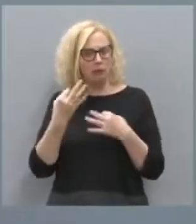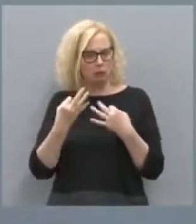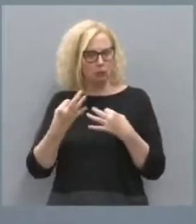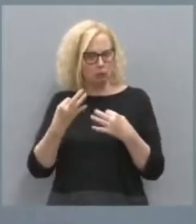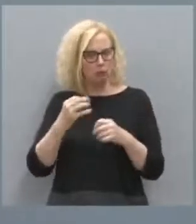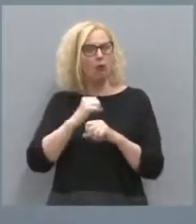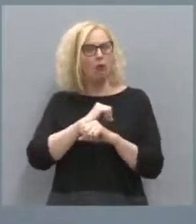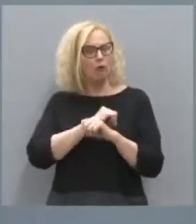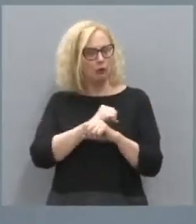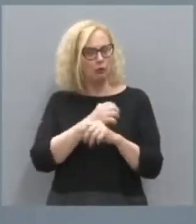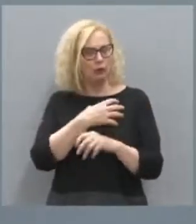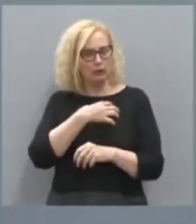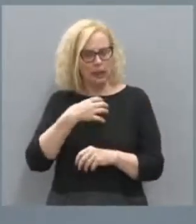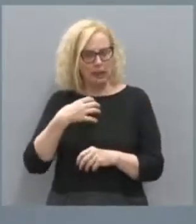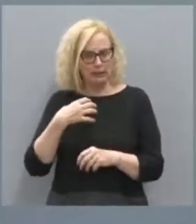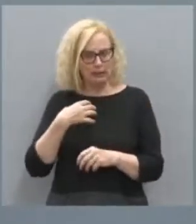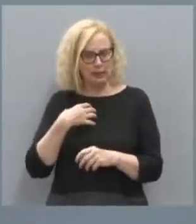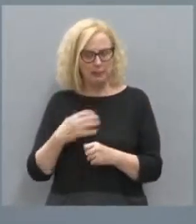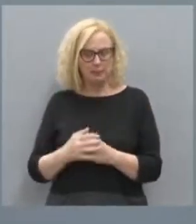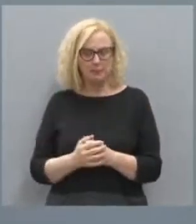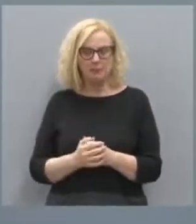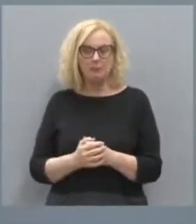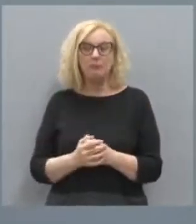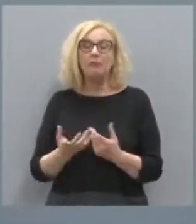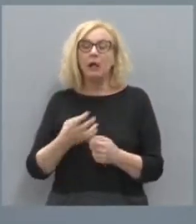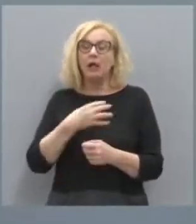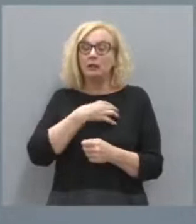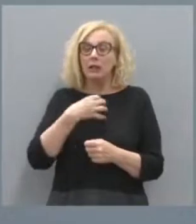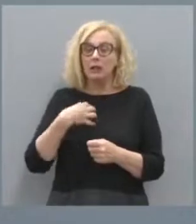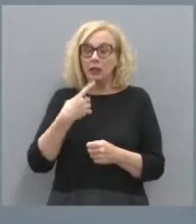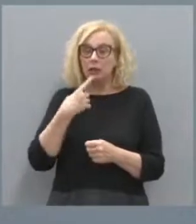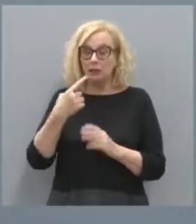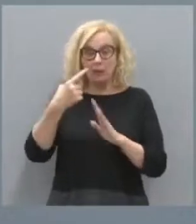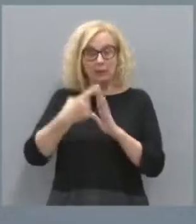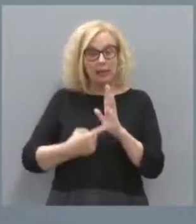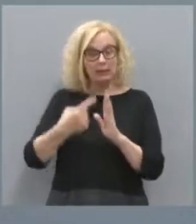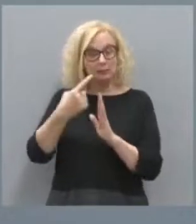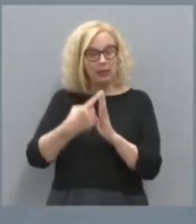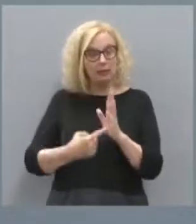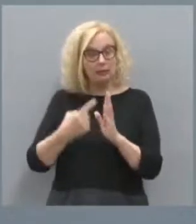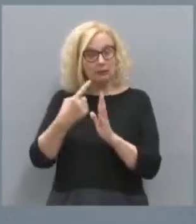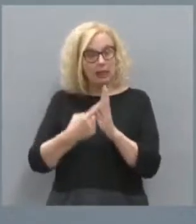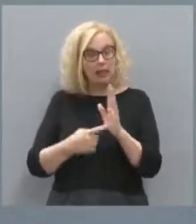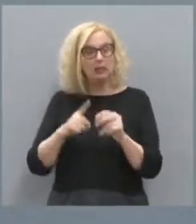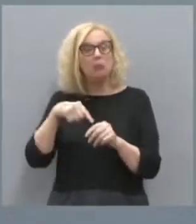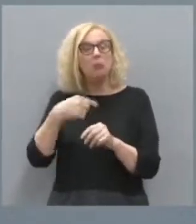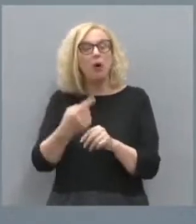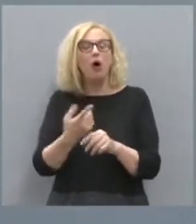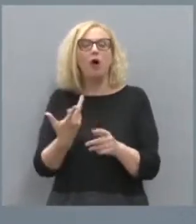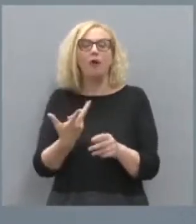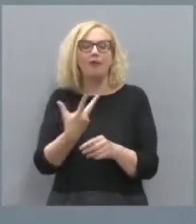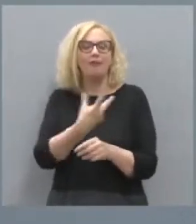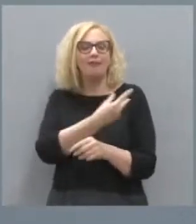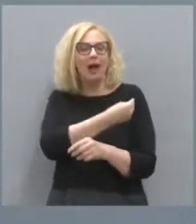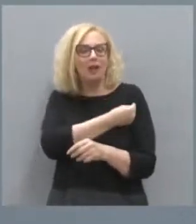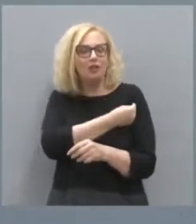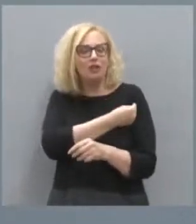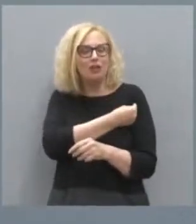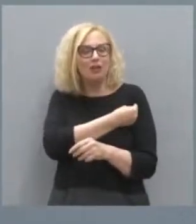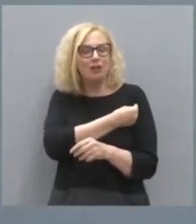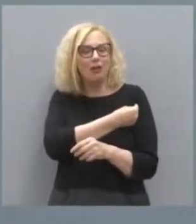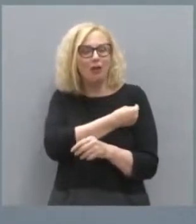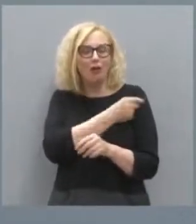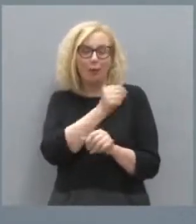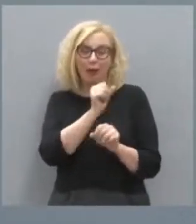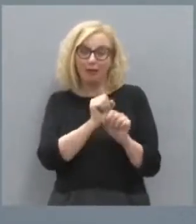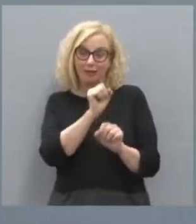alternative ci dice che dopo un certo numero di mesi la capacità del vaccino di difendere le